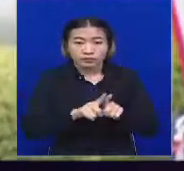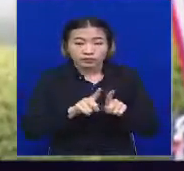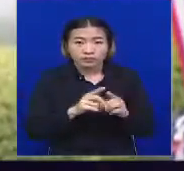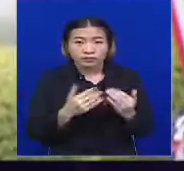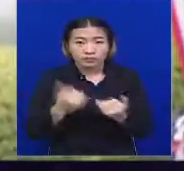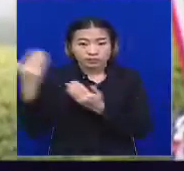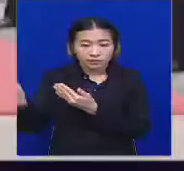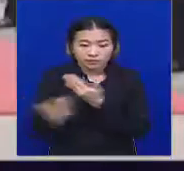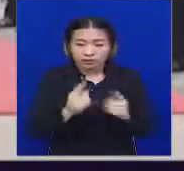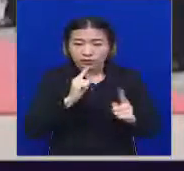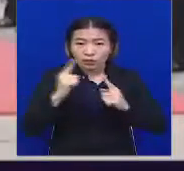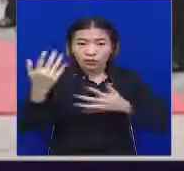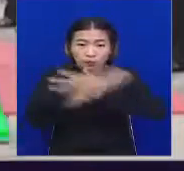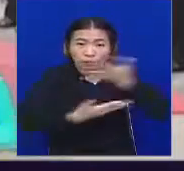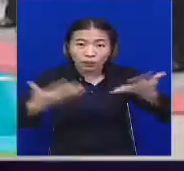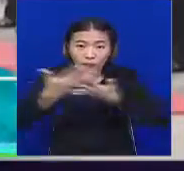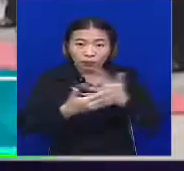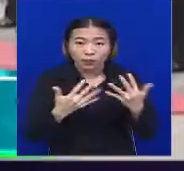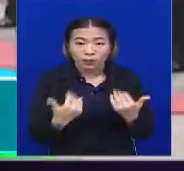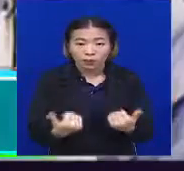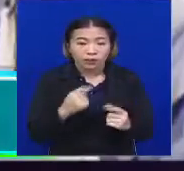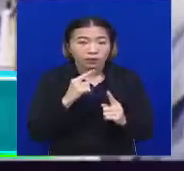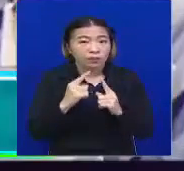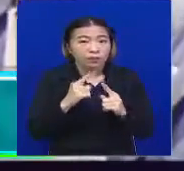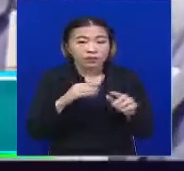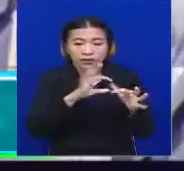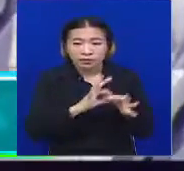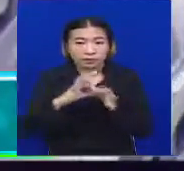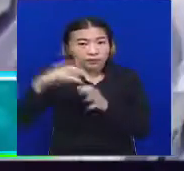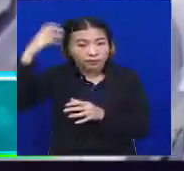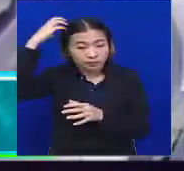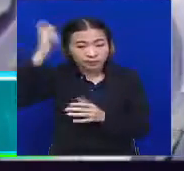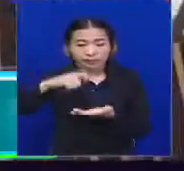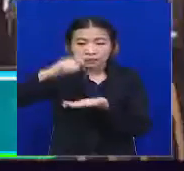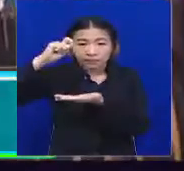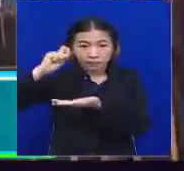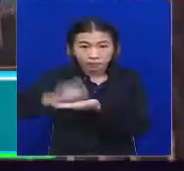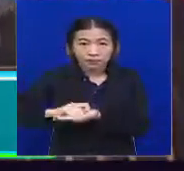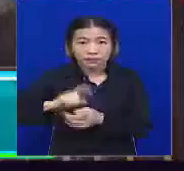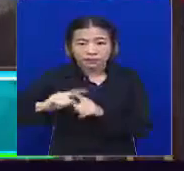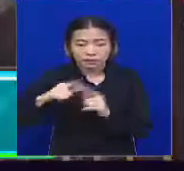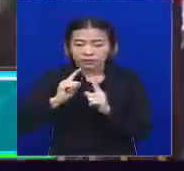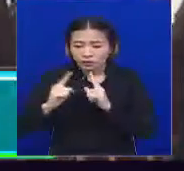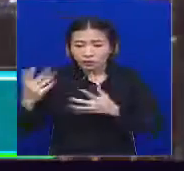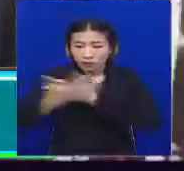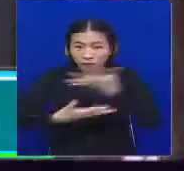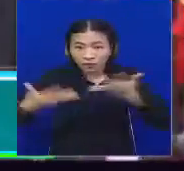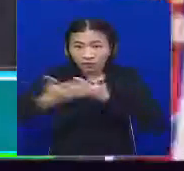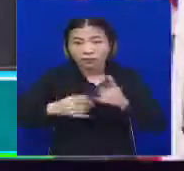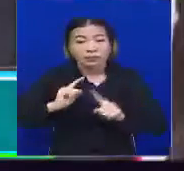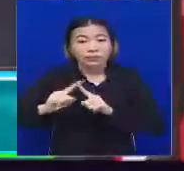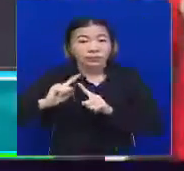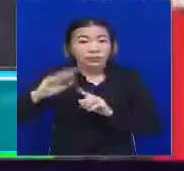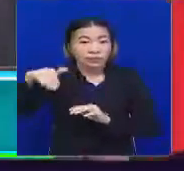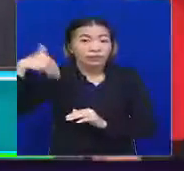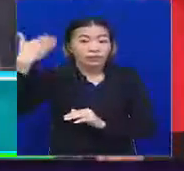แถวทหารกองเกียรติยศจากนั้นนายกรัฐมนตรีสปป.ลาวลงนามในสมุดเยี่ยมก่อนหารือข้อราชการทวิภาคีกับนายก